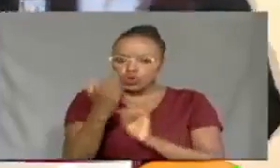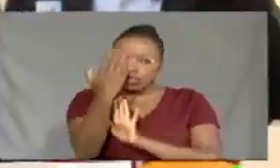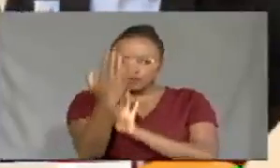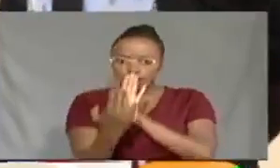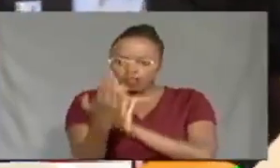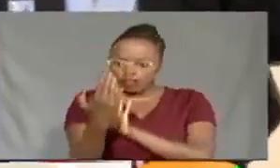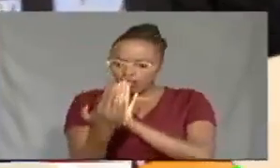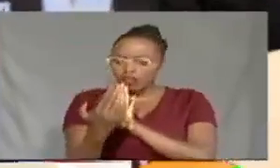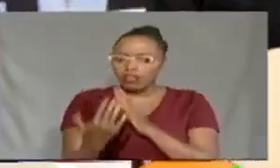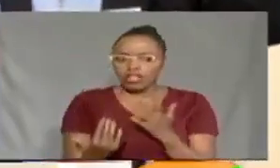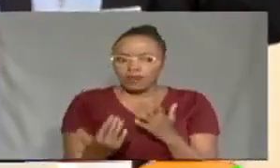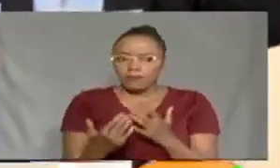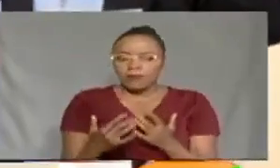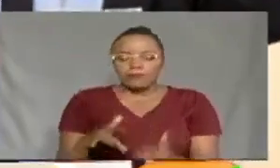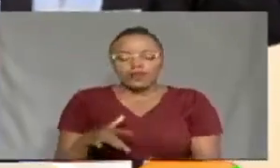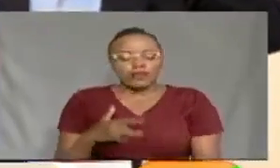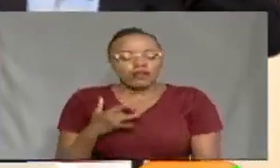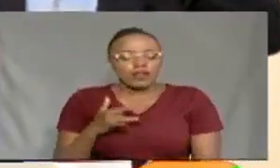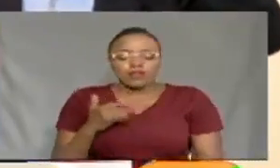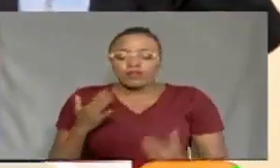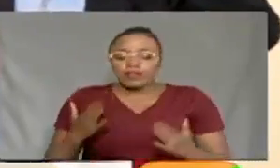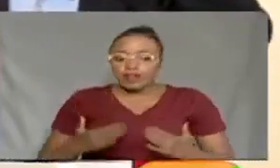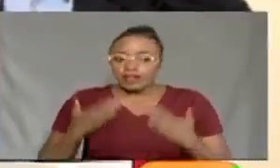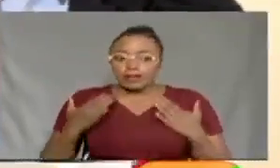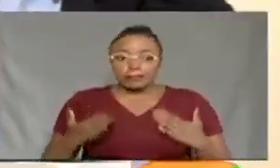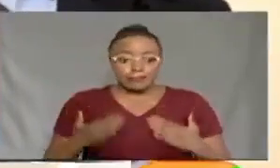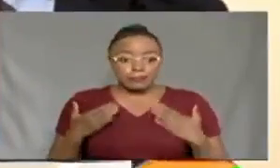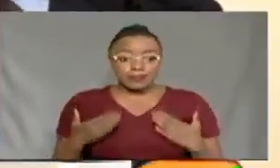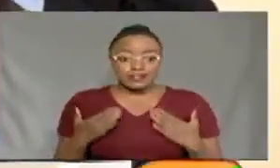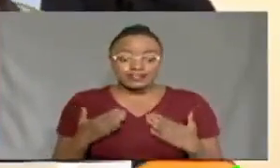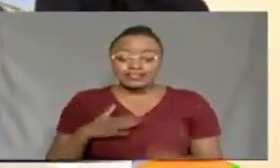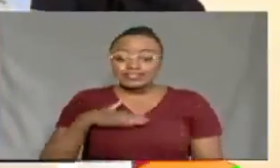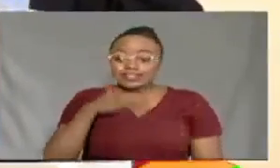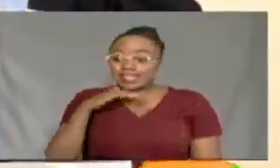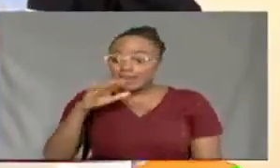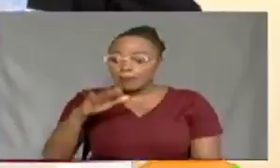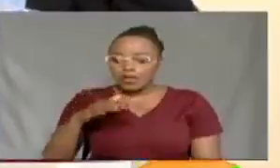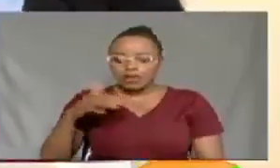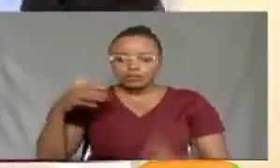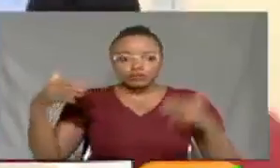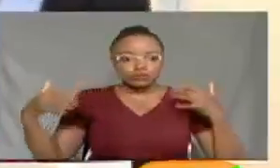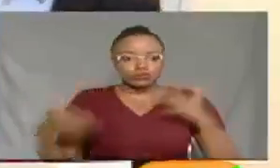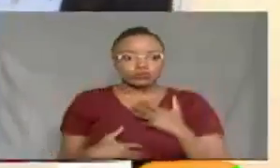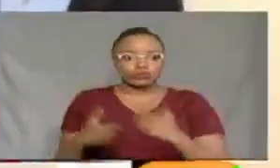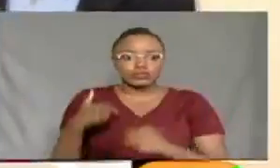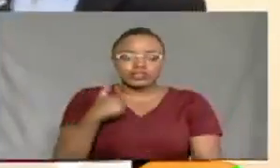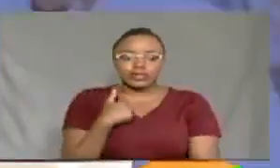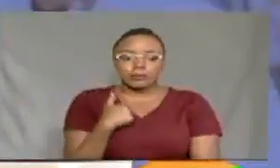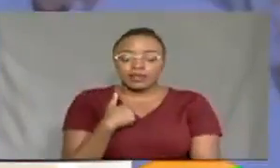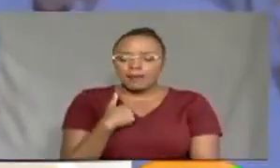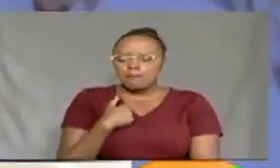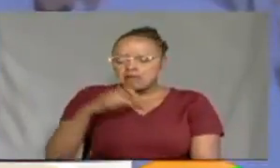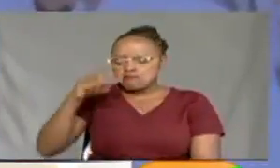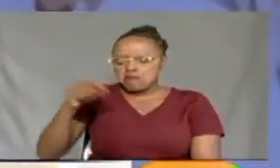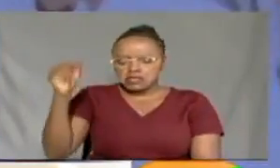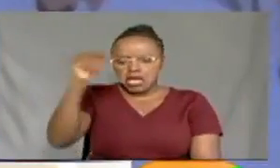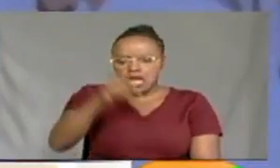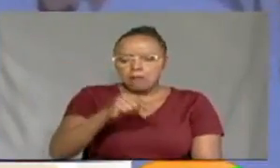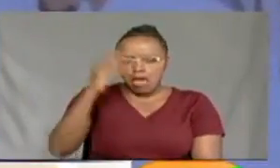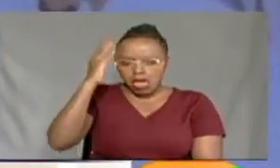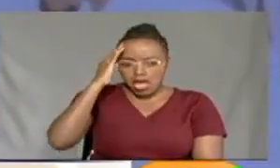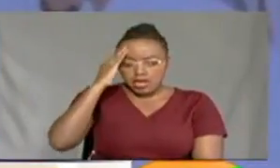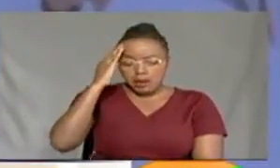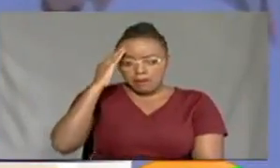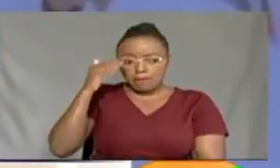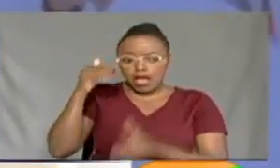one. Nikasikia raha sana. So kifo chake kikanishtua. Ikawa ni lazima nije. Kumbukizi yake